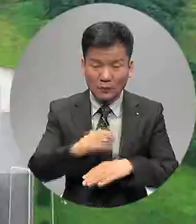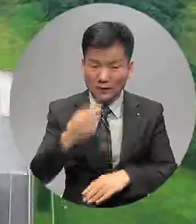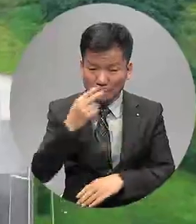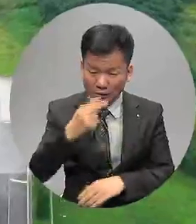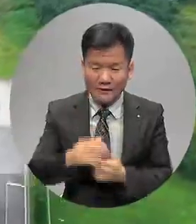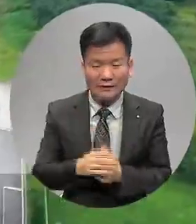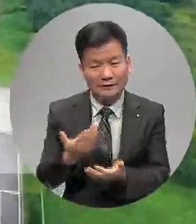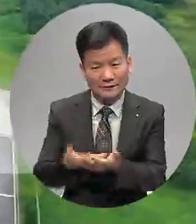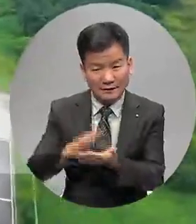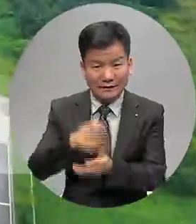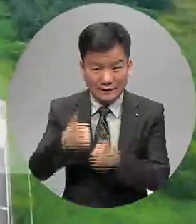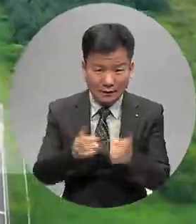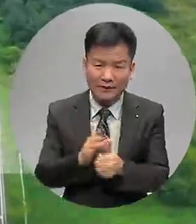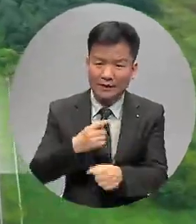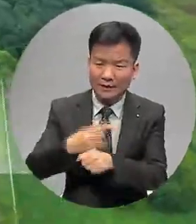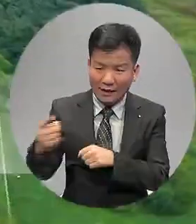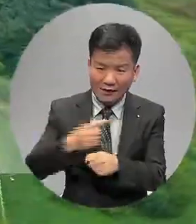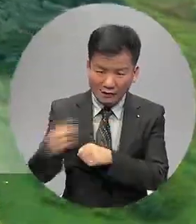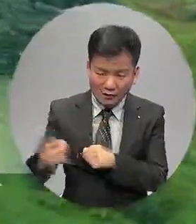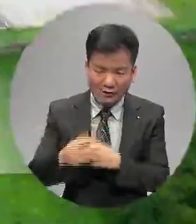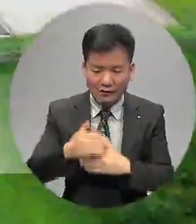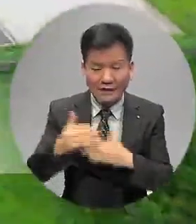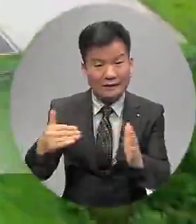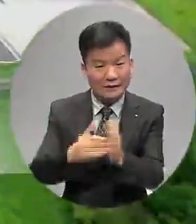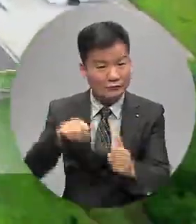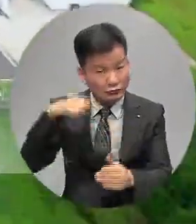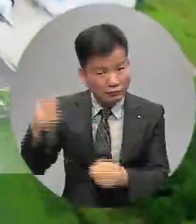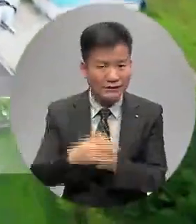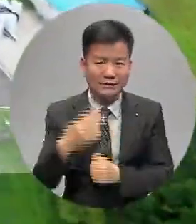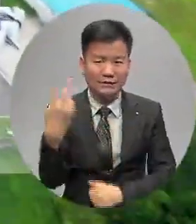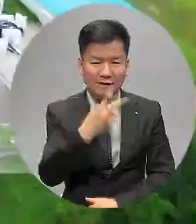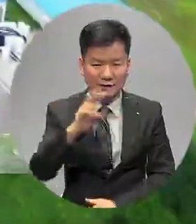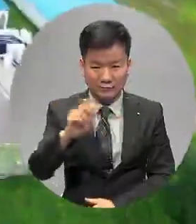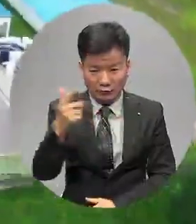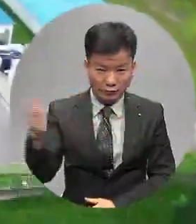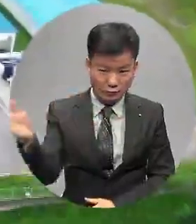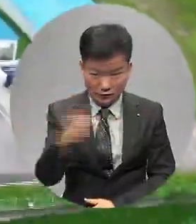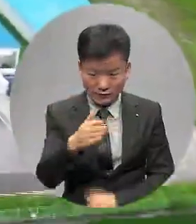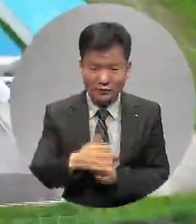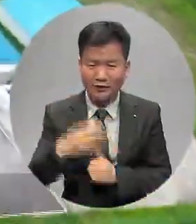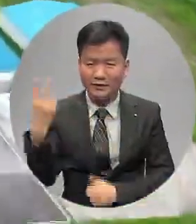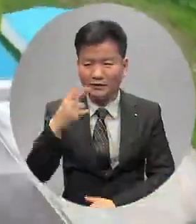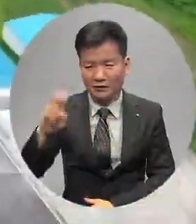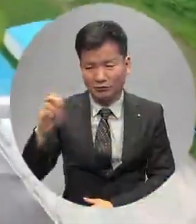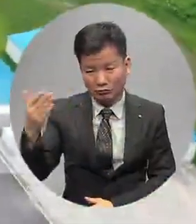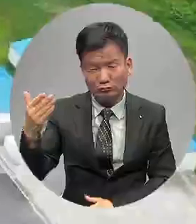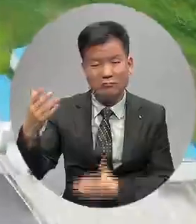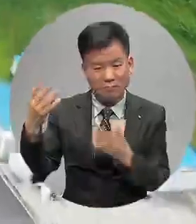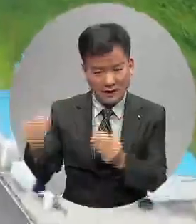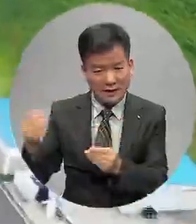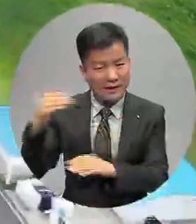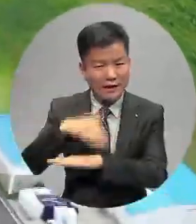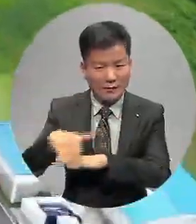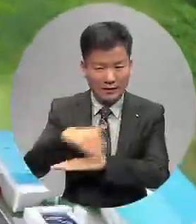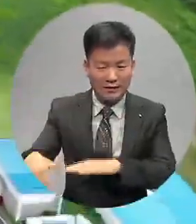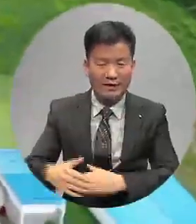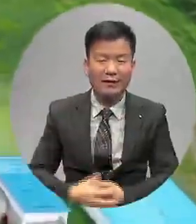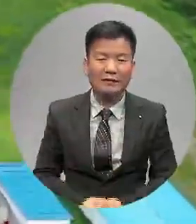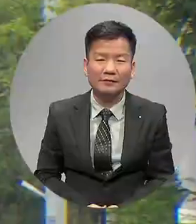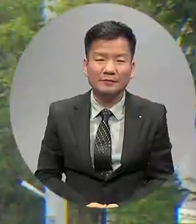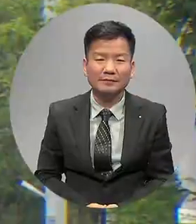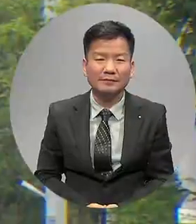오송생명과학단지 재생사업은 내년 행정 절차를 마치고 2026년 착공, 2029년 완공을 목표로 하고